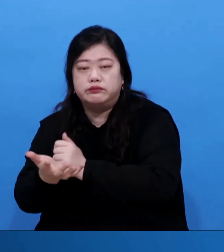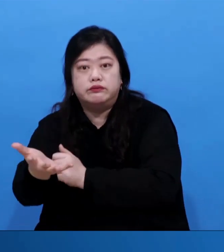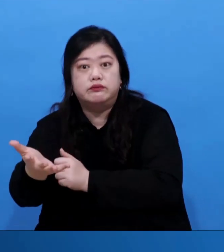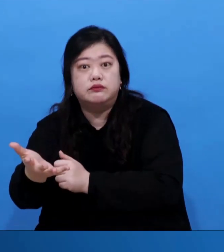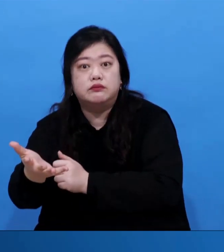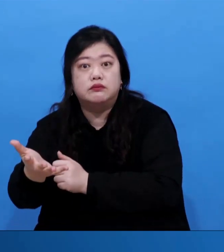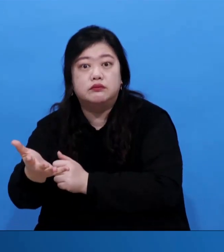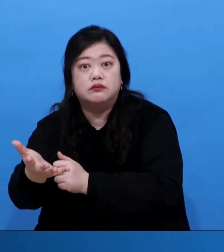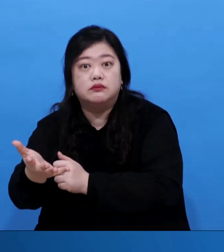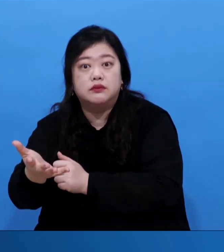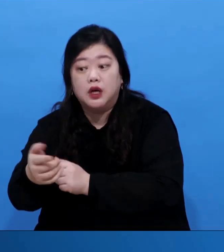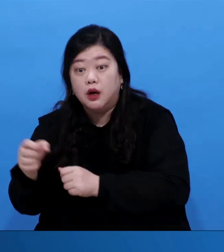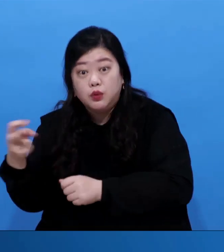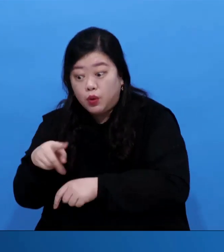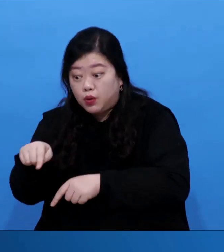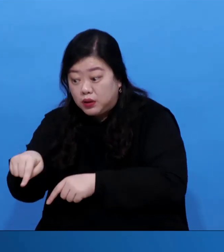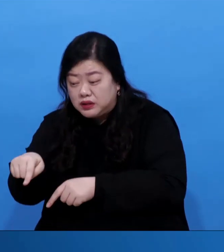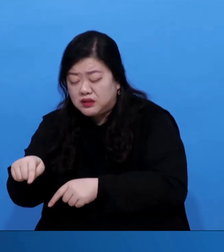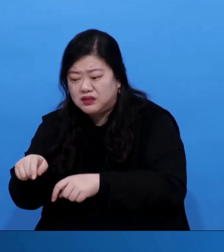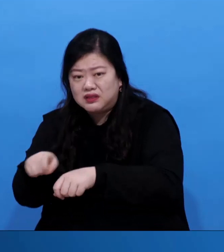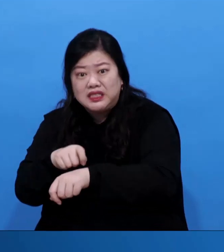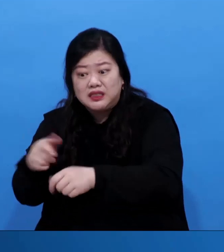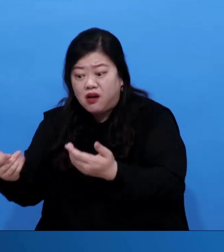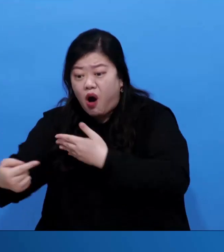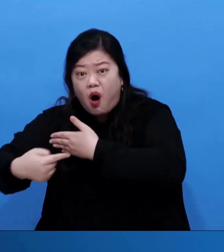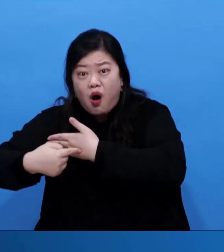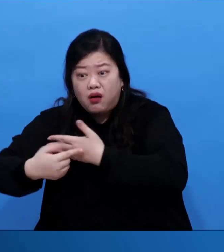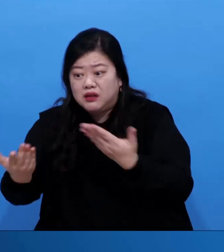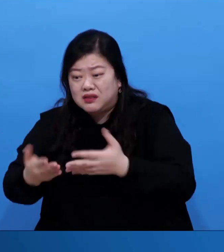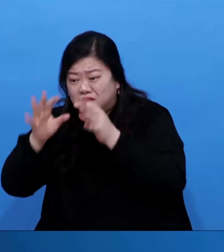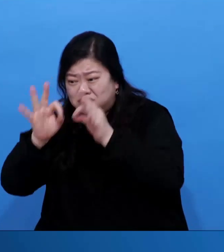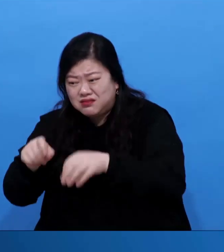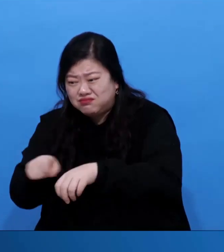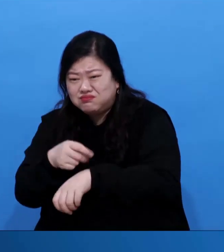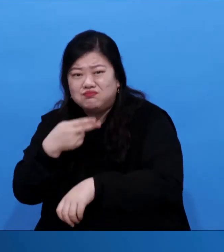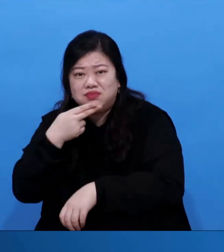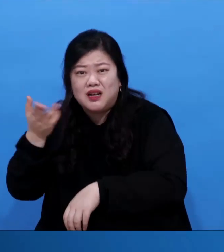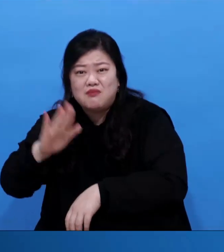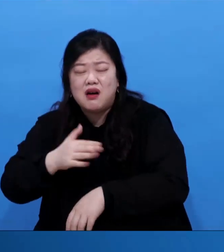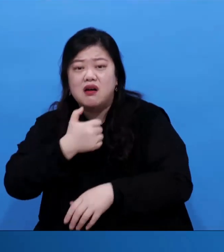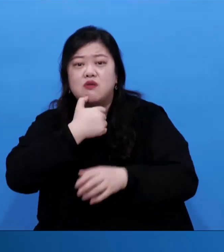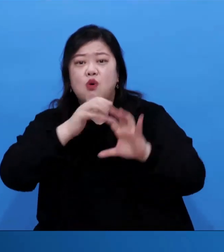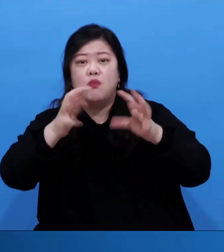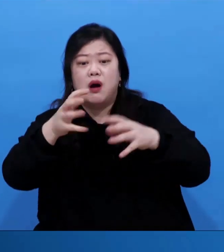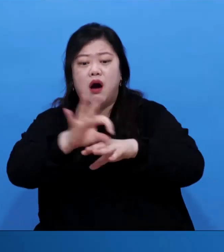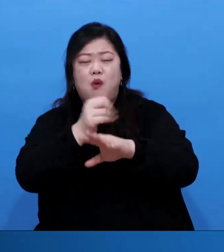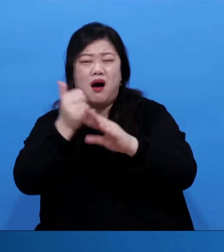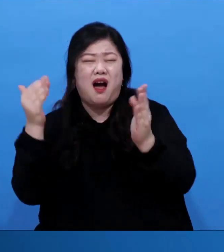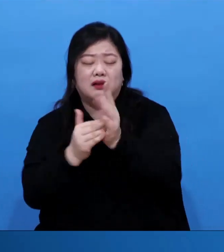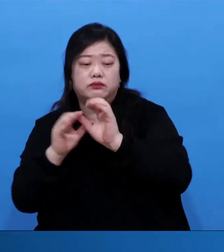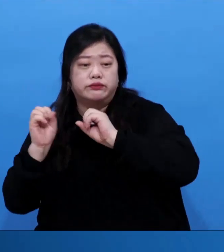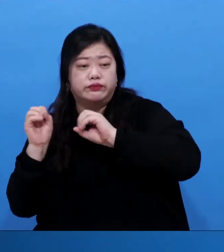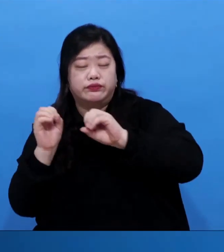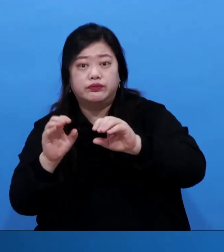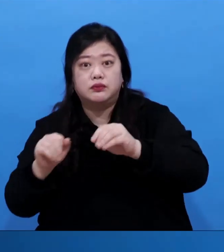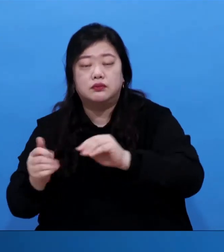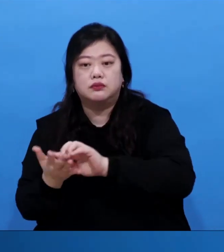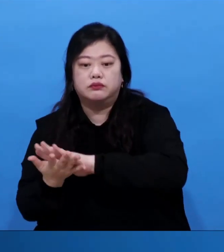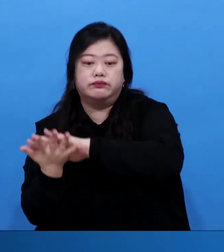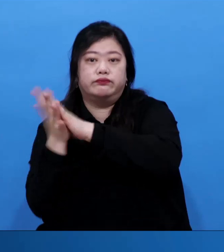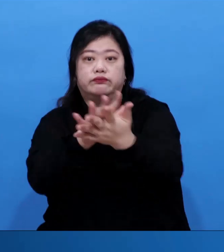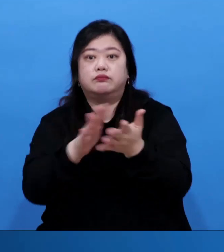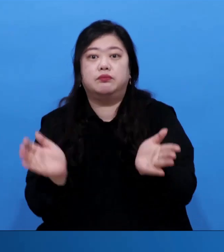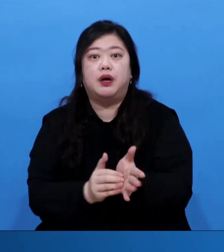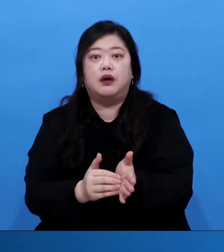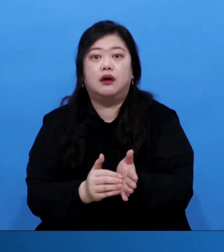사람들이 이겼어요. These people won. 그래서 이 농인들은 완전히 생각 바꿔버려. And so our hearing